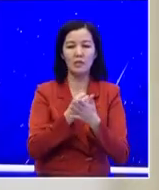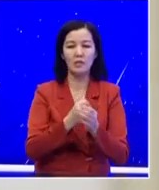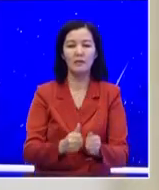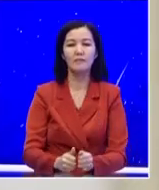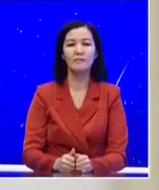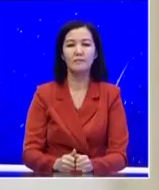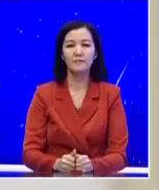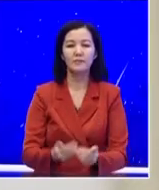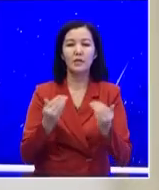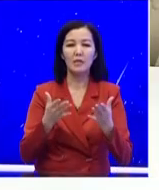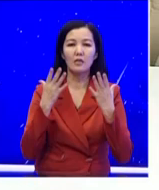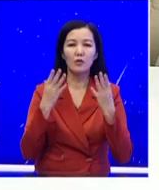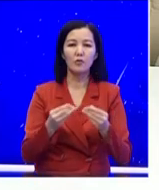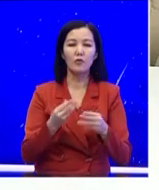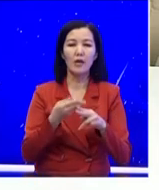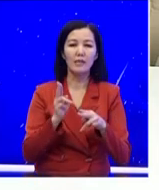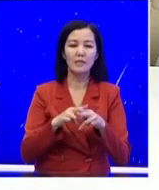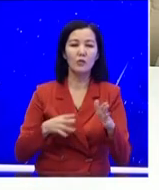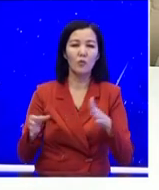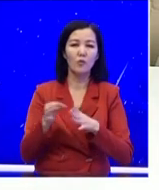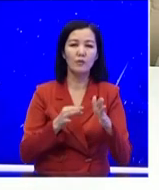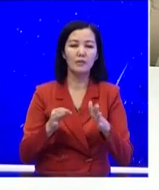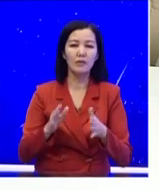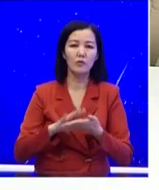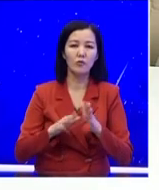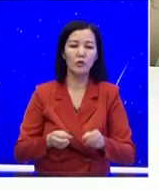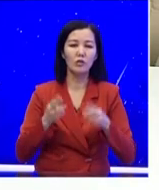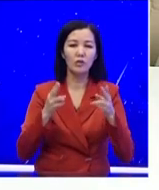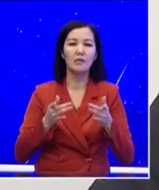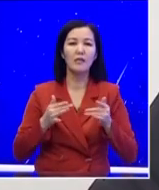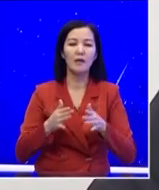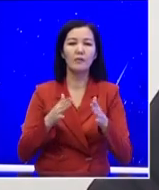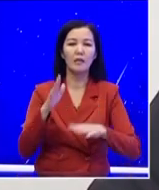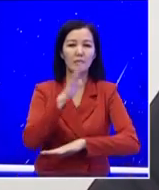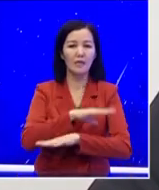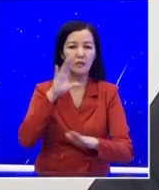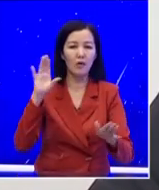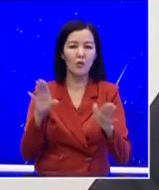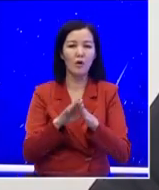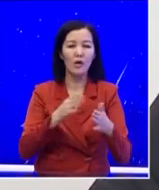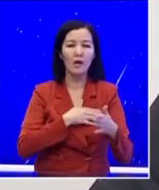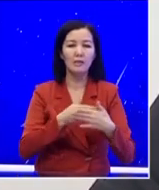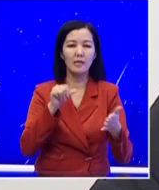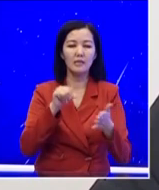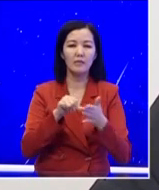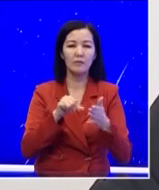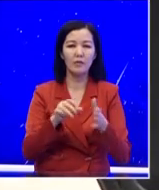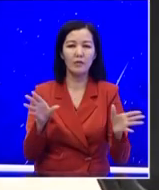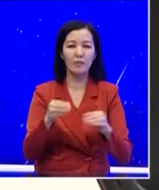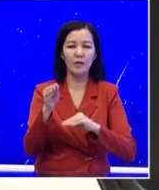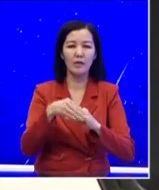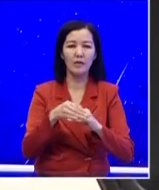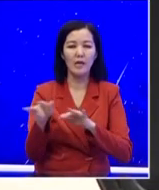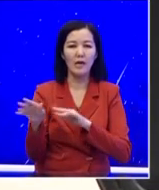сала мамандары. Қазір олар әсіресе облыстағы төтенше жағдайдың талаптарын сақтауға атсалысып жатыр. Блокбекеттерде бармақ басты көз